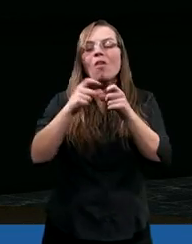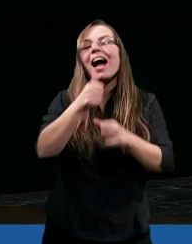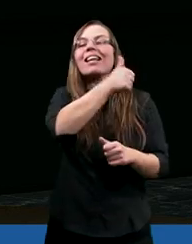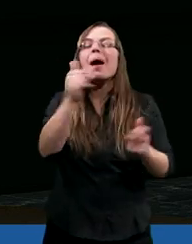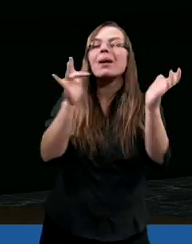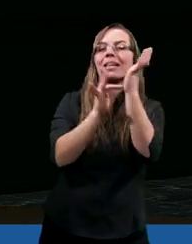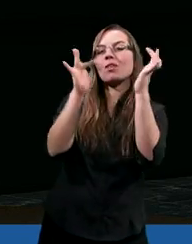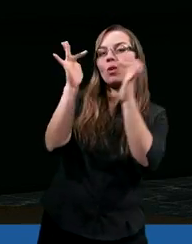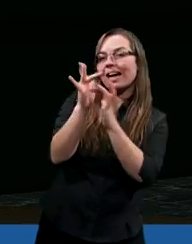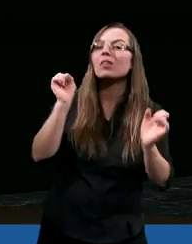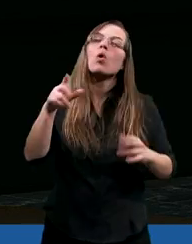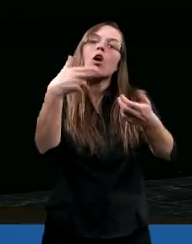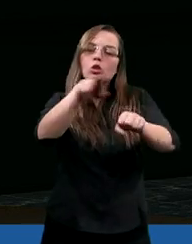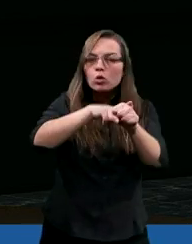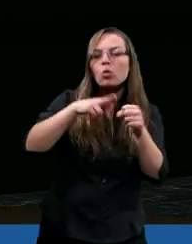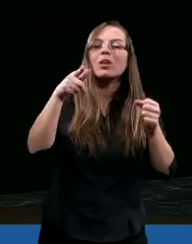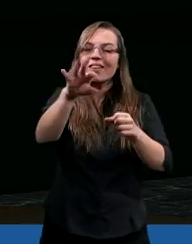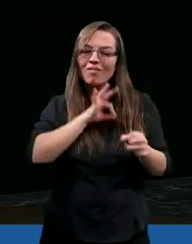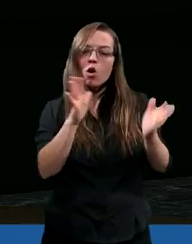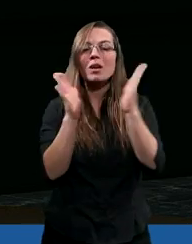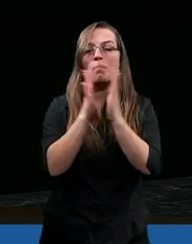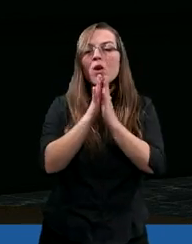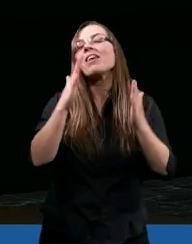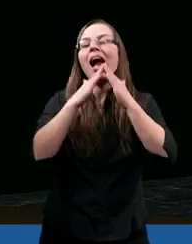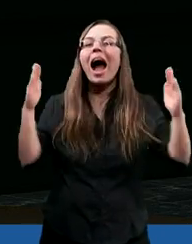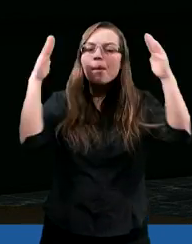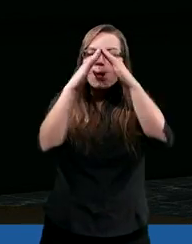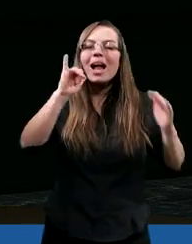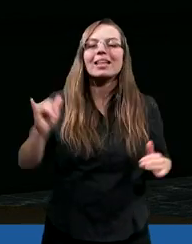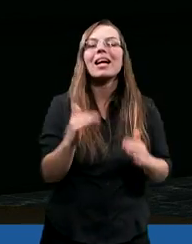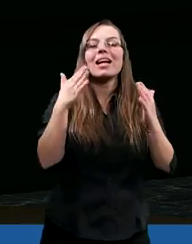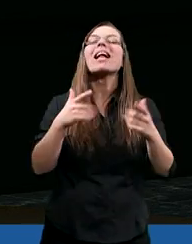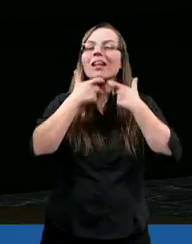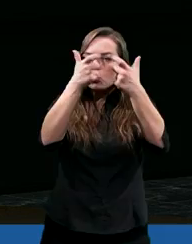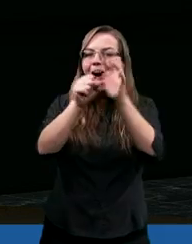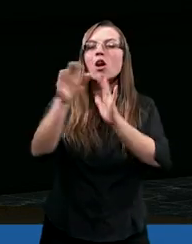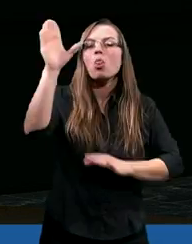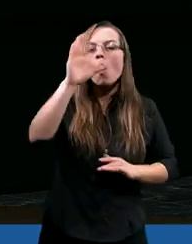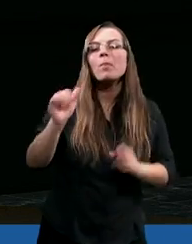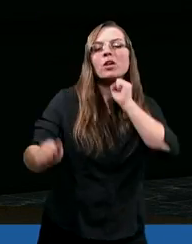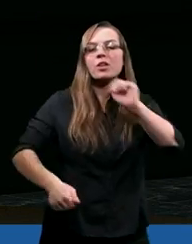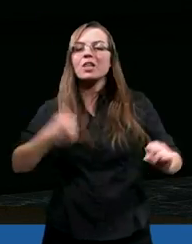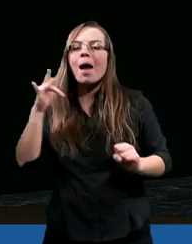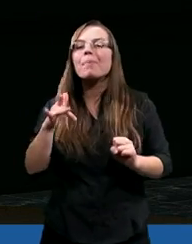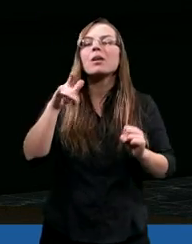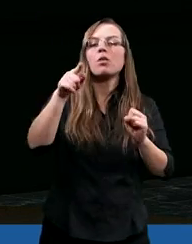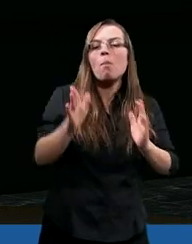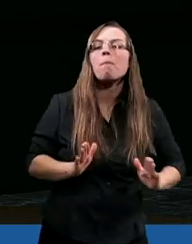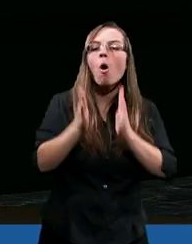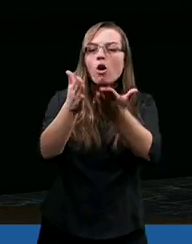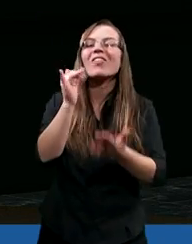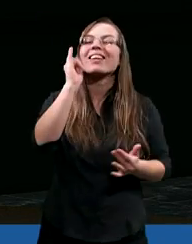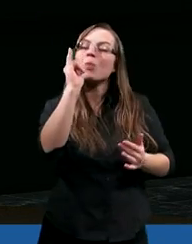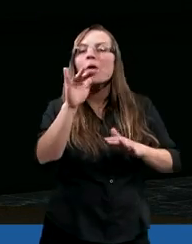Jezusa Chrystusa, który w swojej modlitwie arcykapłańskiej zwraca się do Boga, żeby poświęcił Jego